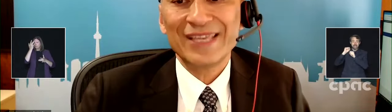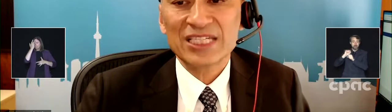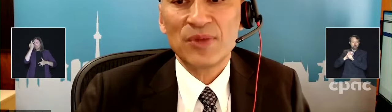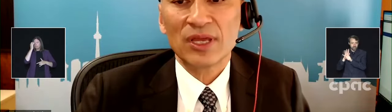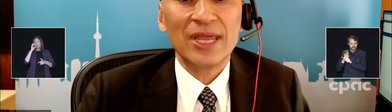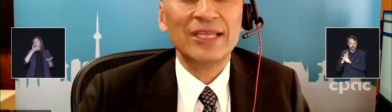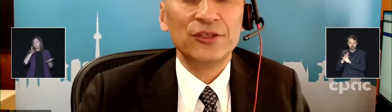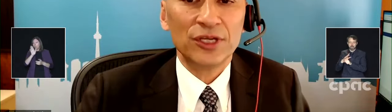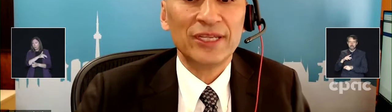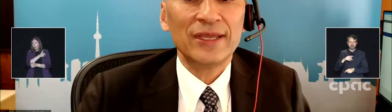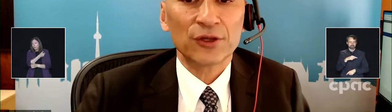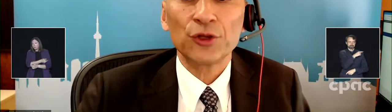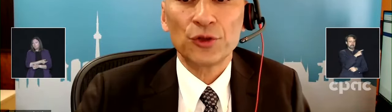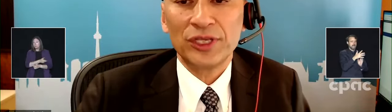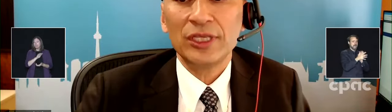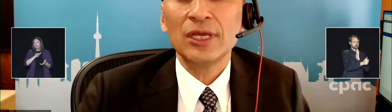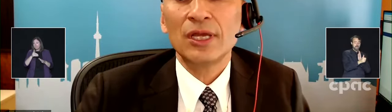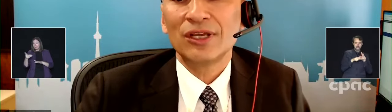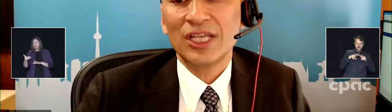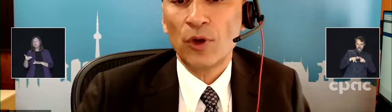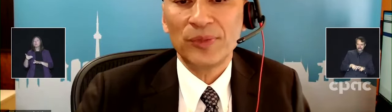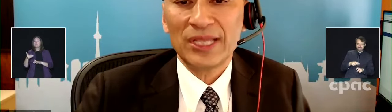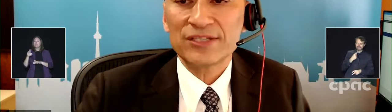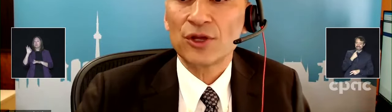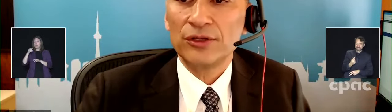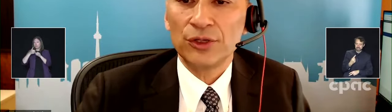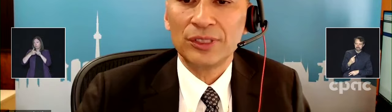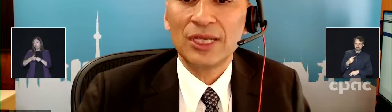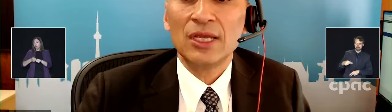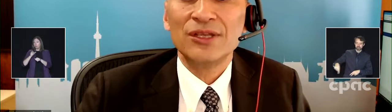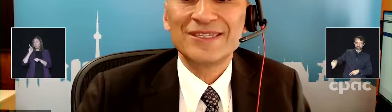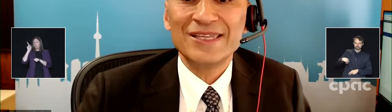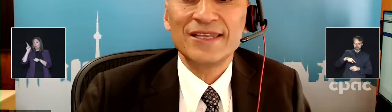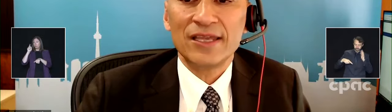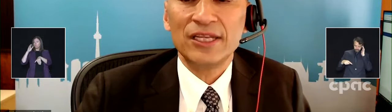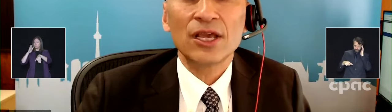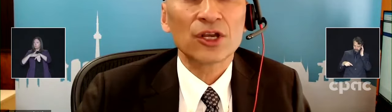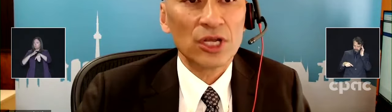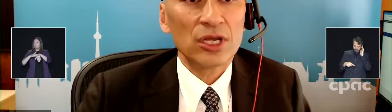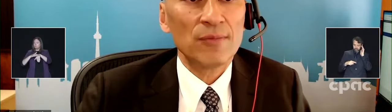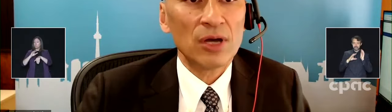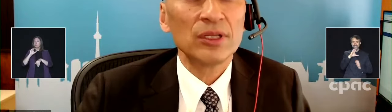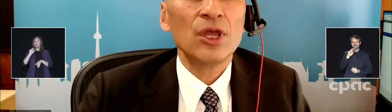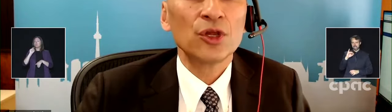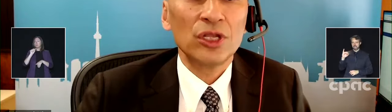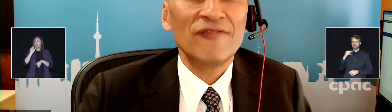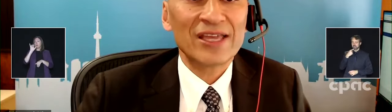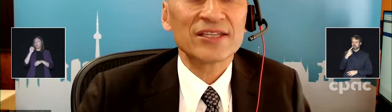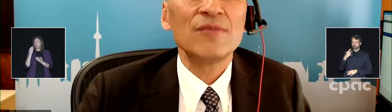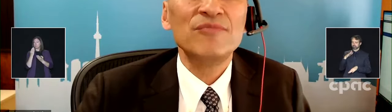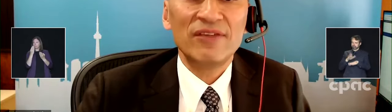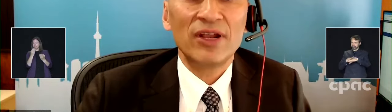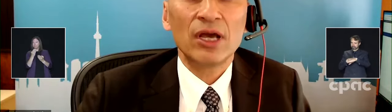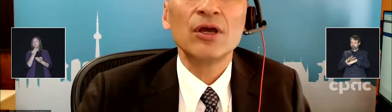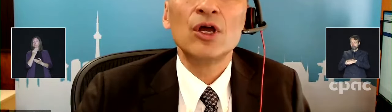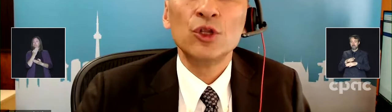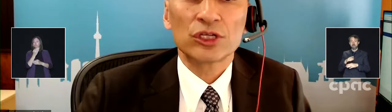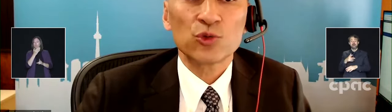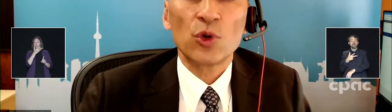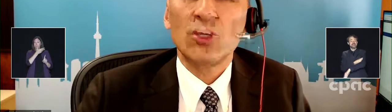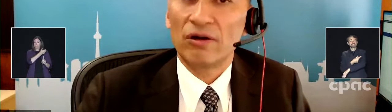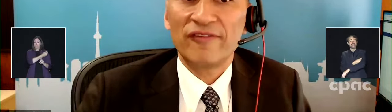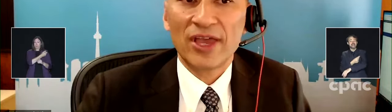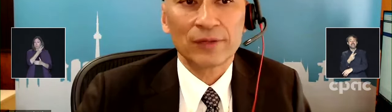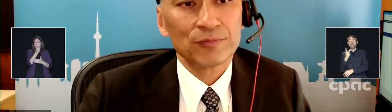l'opinion d'experts et les données recueillies dans la population en doute, le CCNI recommande que le vaccin bivalent